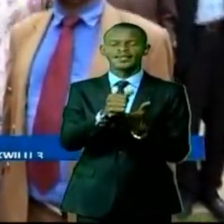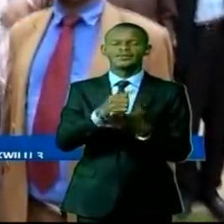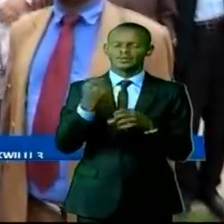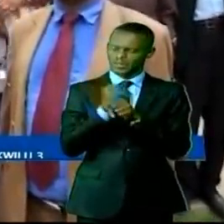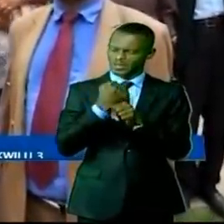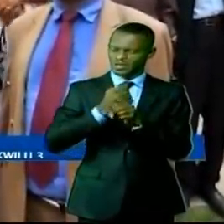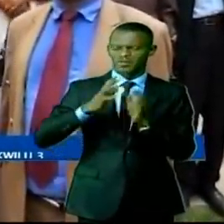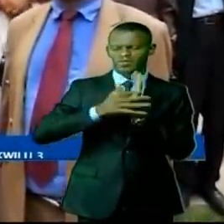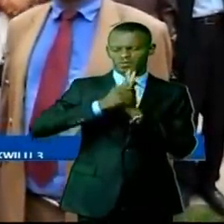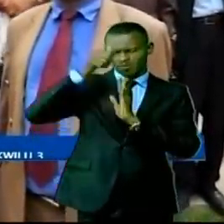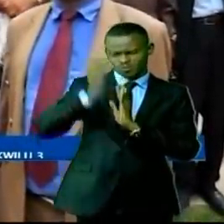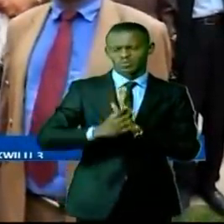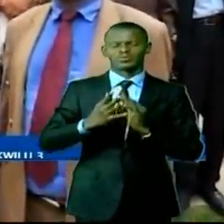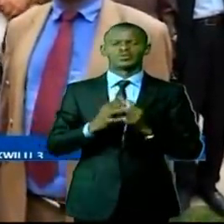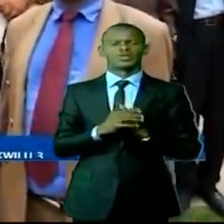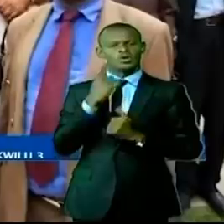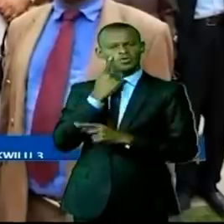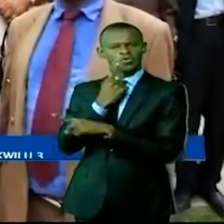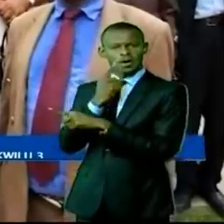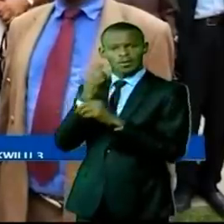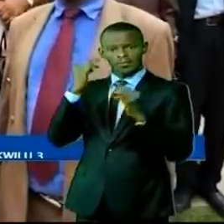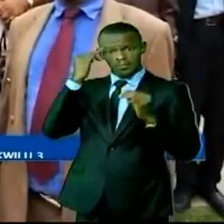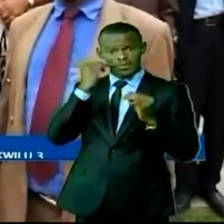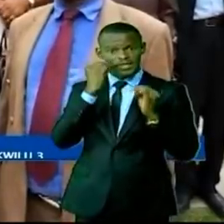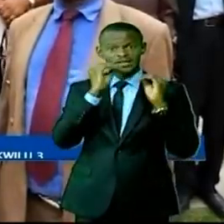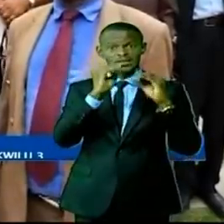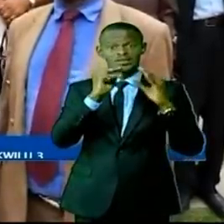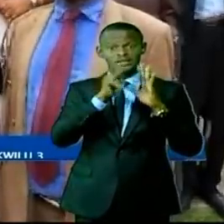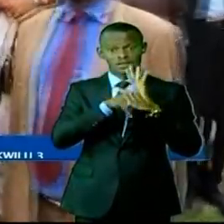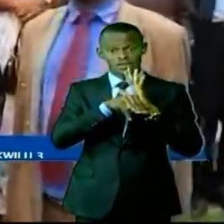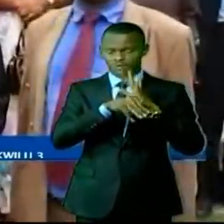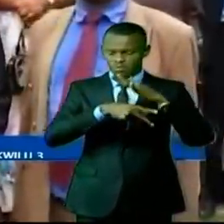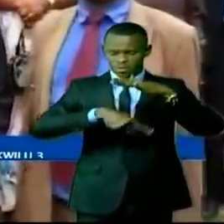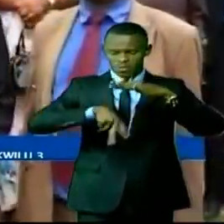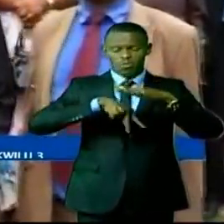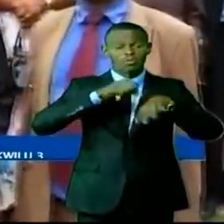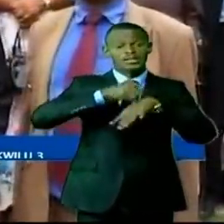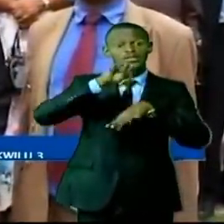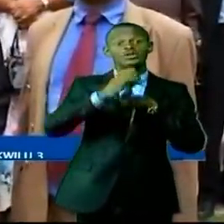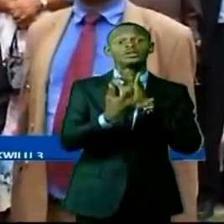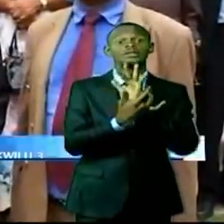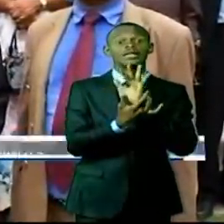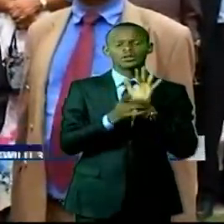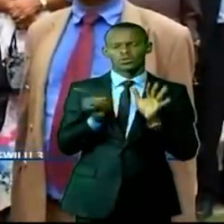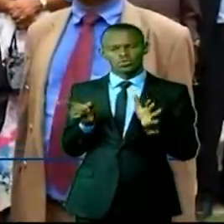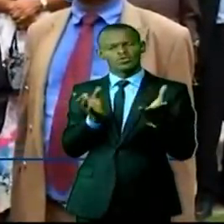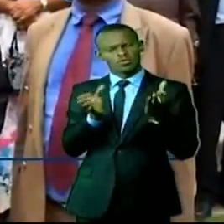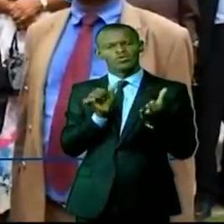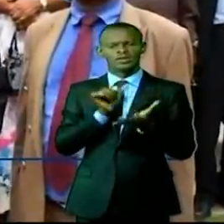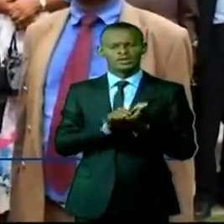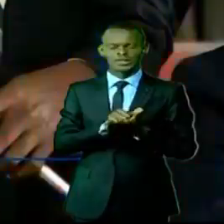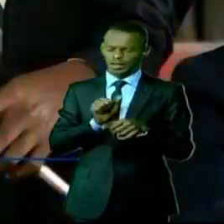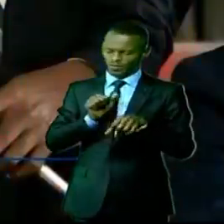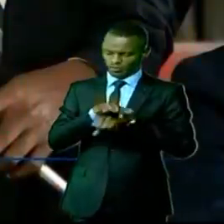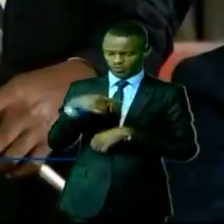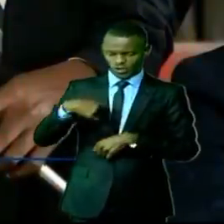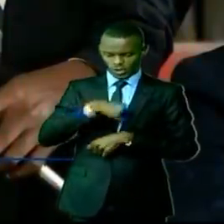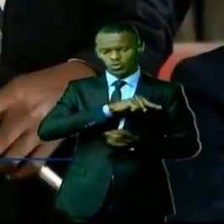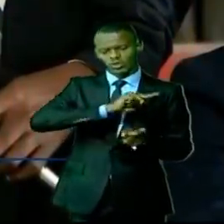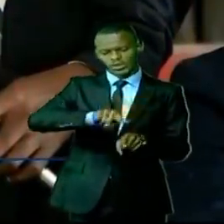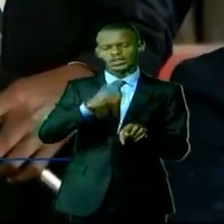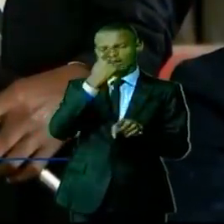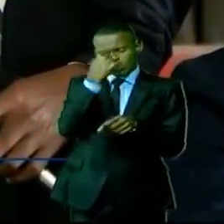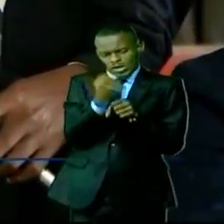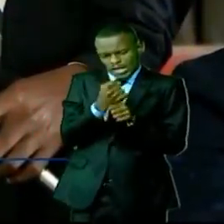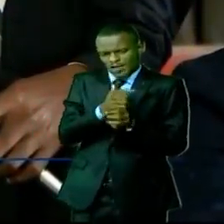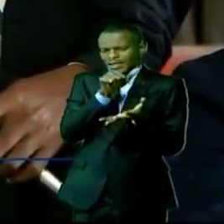l'excellence. C'est ce que le ministre de l'enseignement primaire, secondaire et technique veut quand il nous a envoyés ici. L'inspecteur